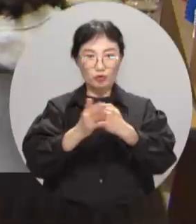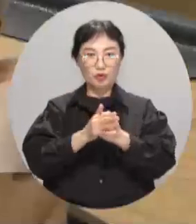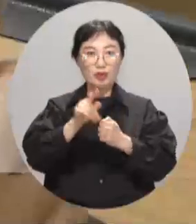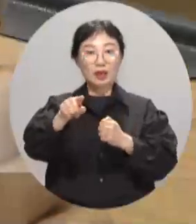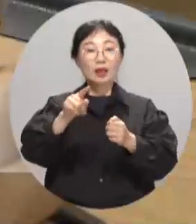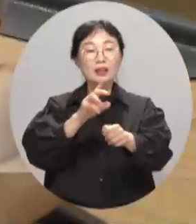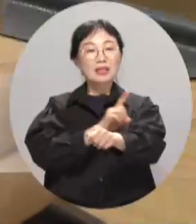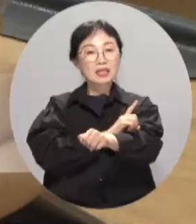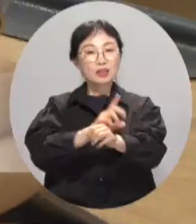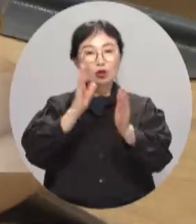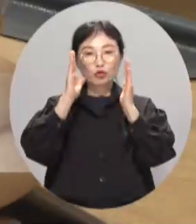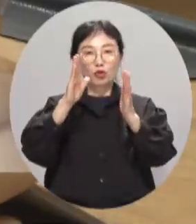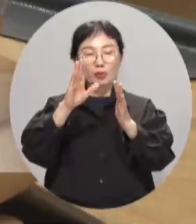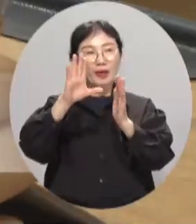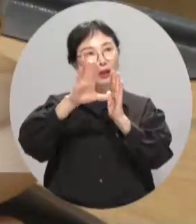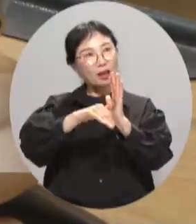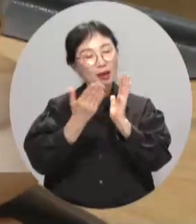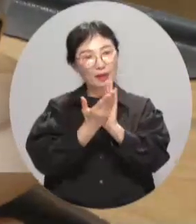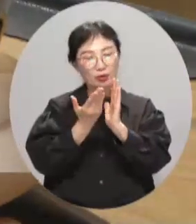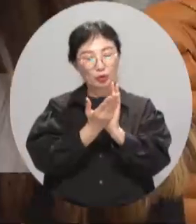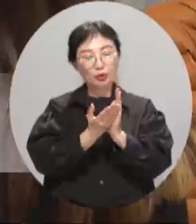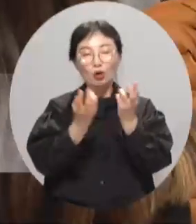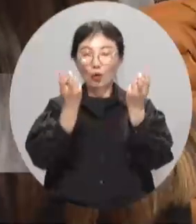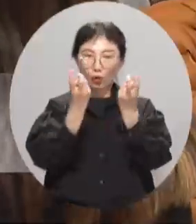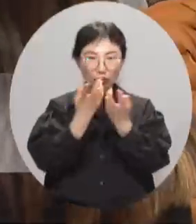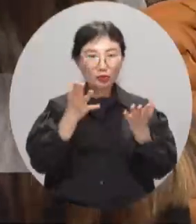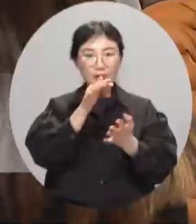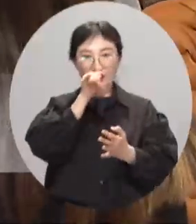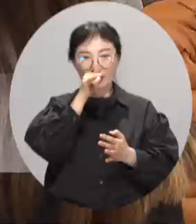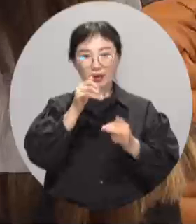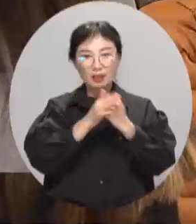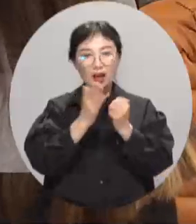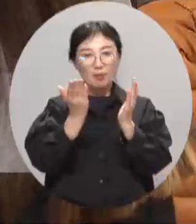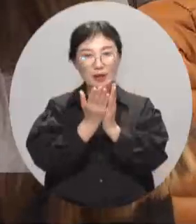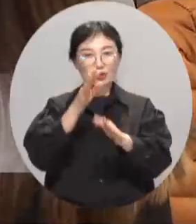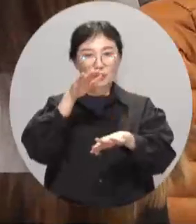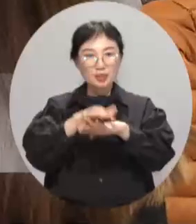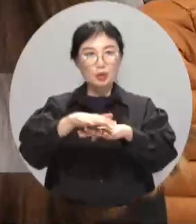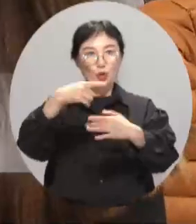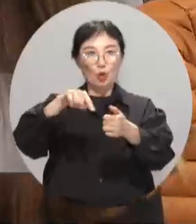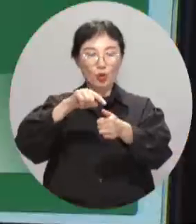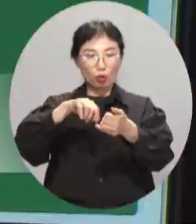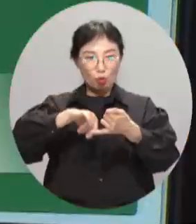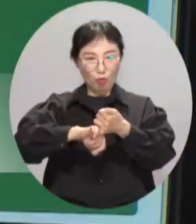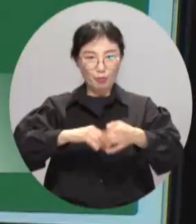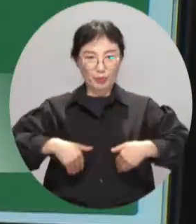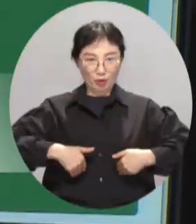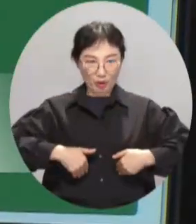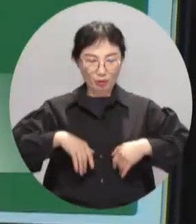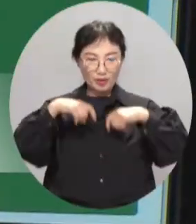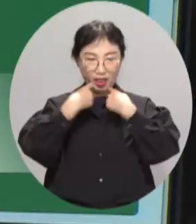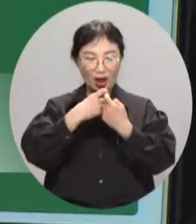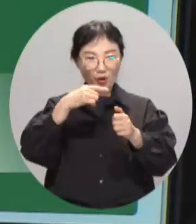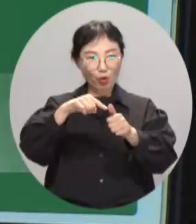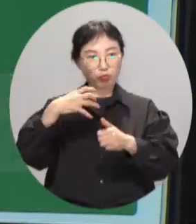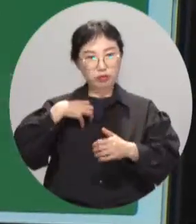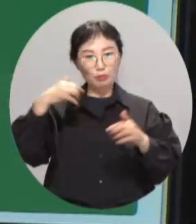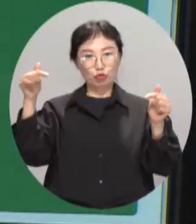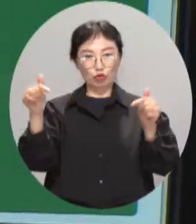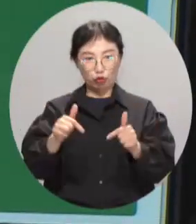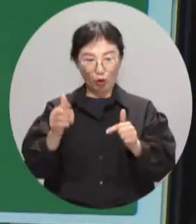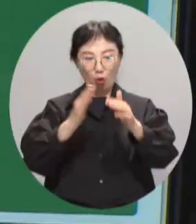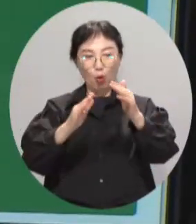시대 변화에 따른 불가피한 선택으로 학생 개개인의 맞춤형 교육이 가능하고 사교육 부담을 줄여